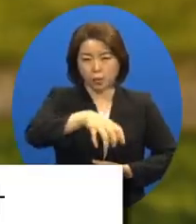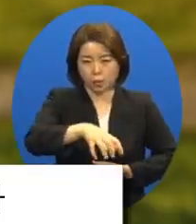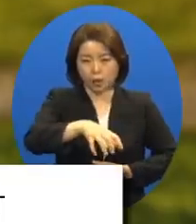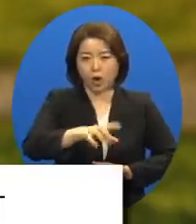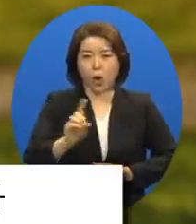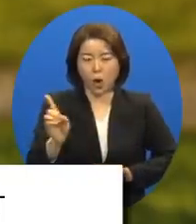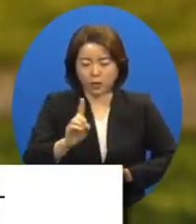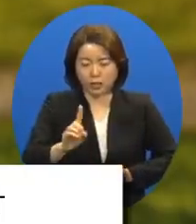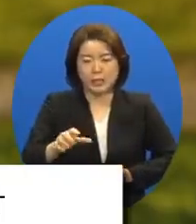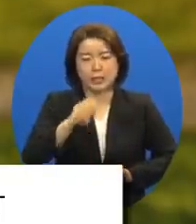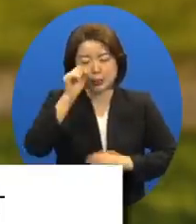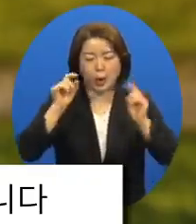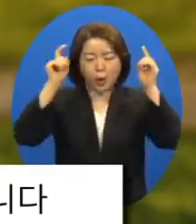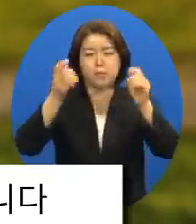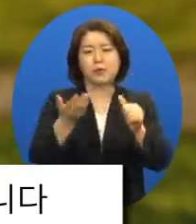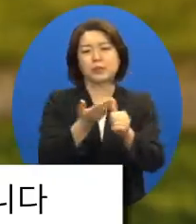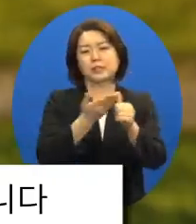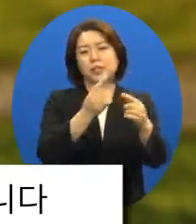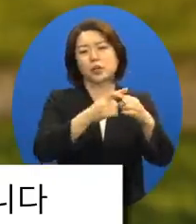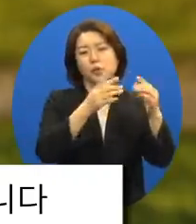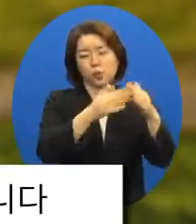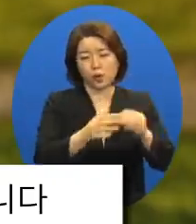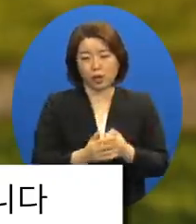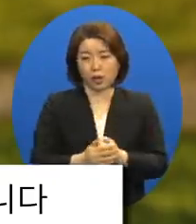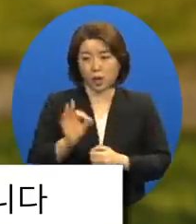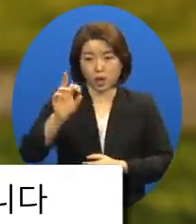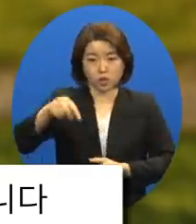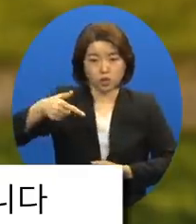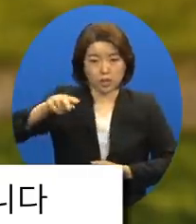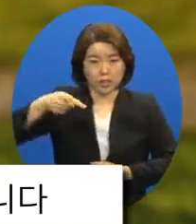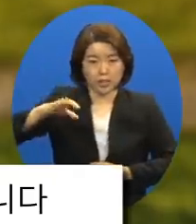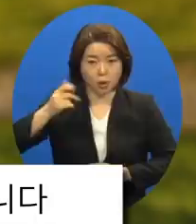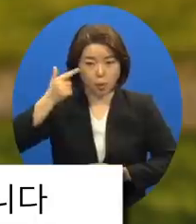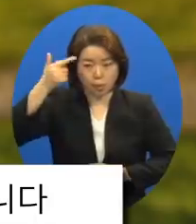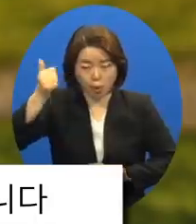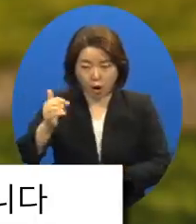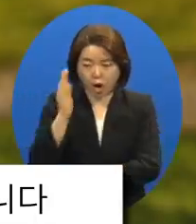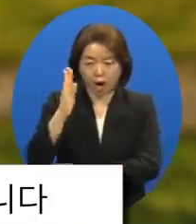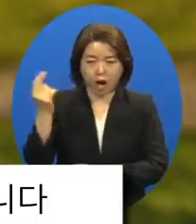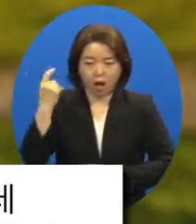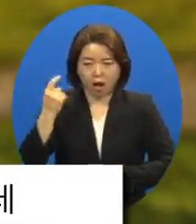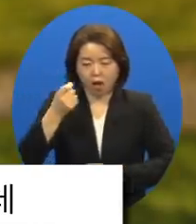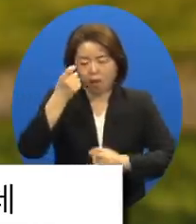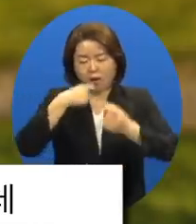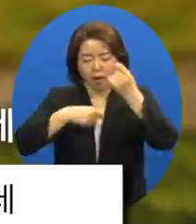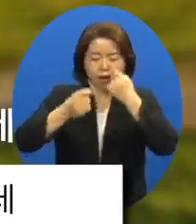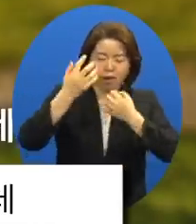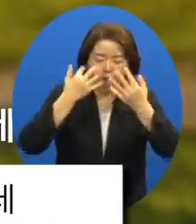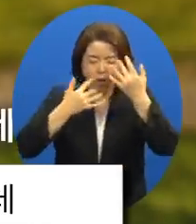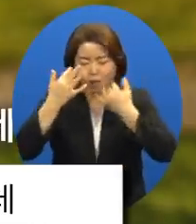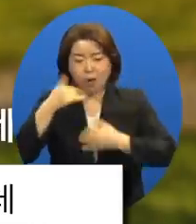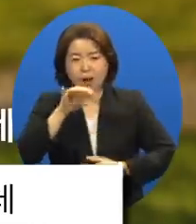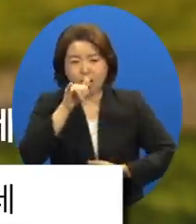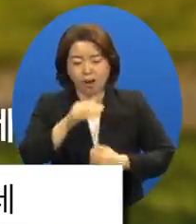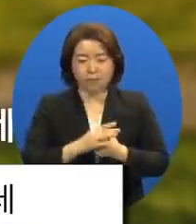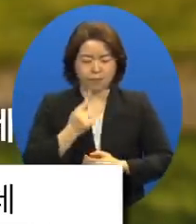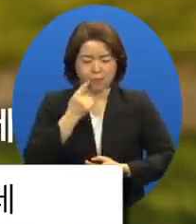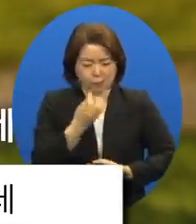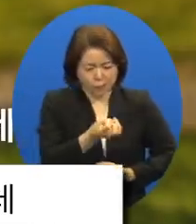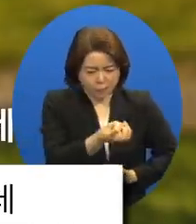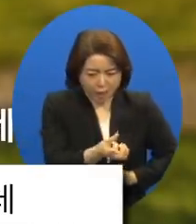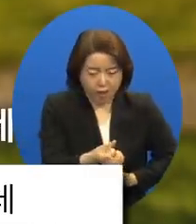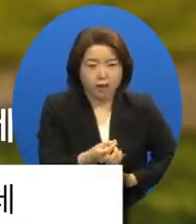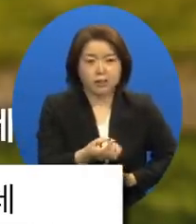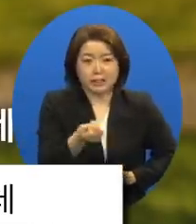입니다 유기성 목사님의 설교를 듣는데 하염 없이 눈물이 났습니다 겨자씨 만한 믿음만 있어도